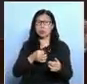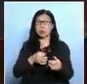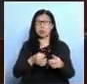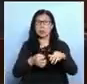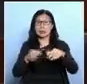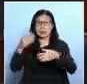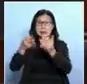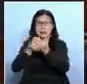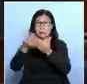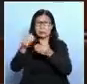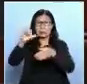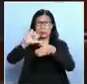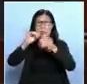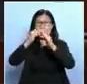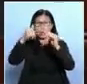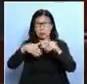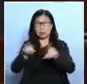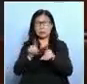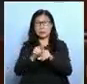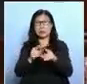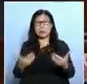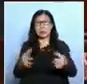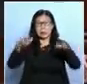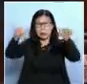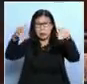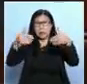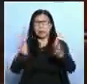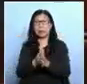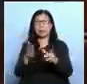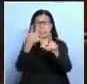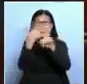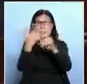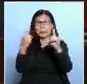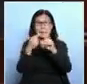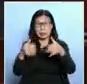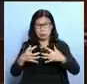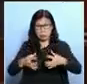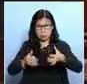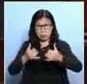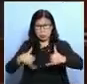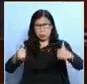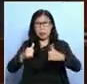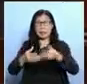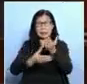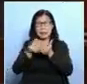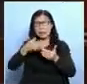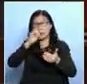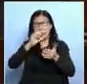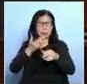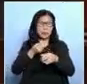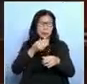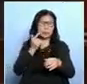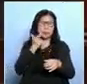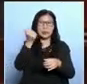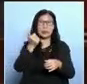魚茶座嚟開會，可以容納呢有成15人一齊開會，飲嘅係靚茶，三個